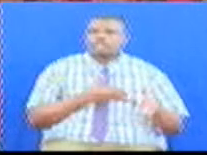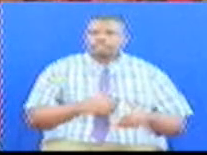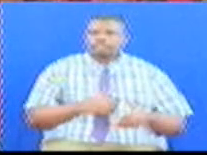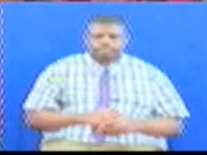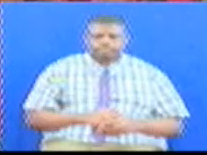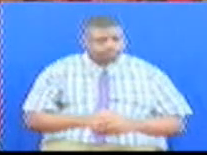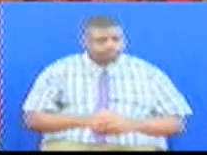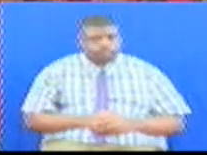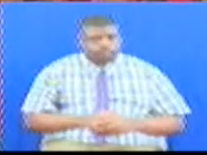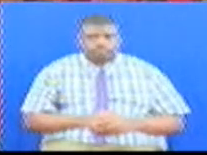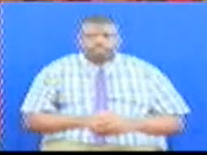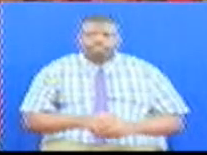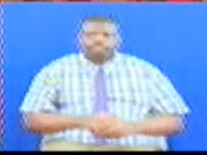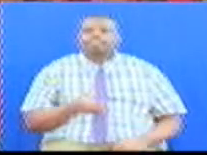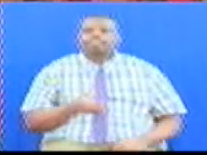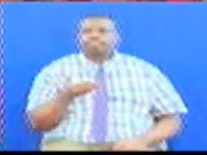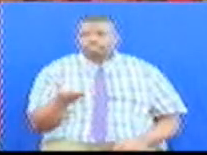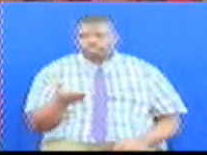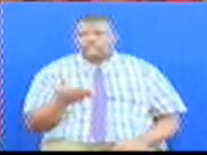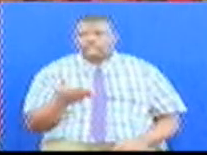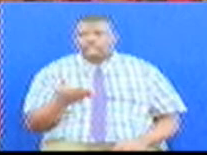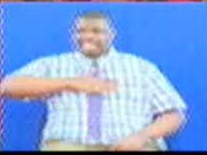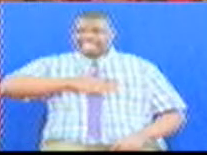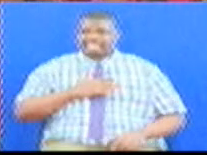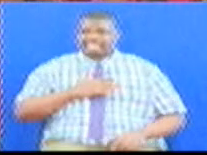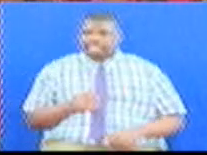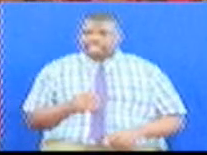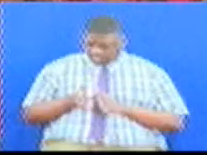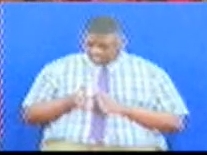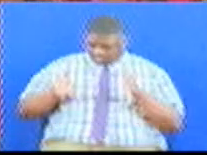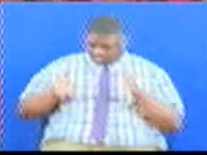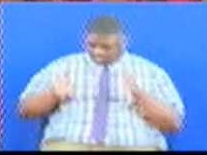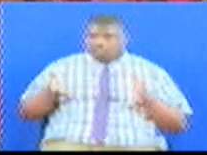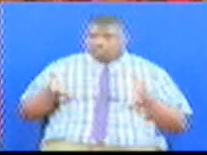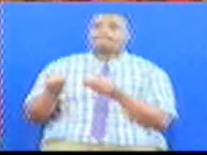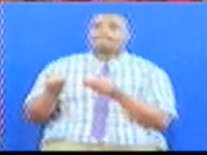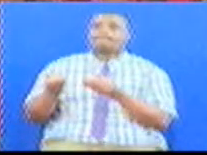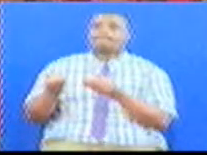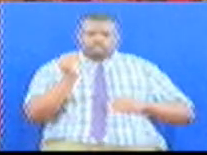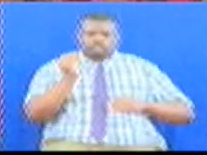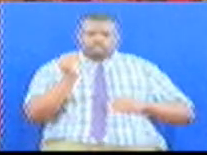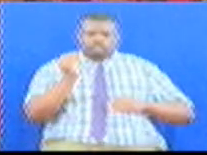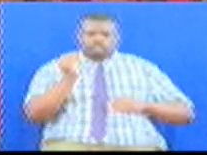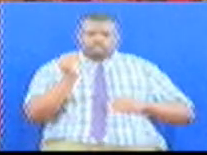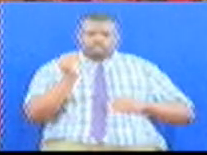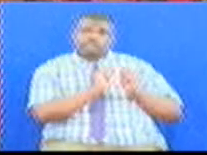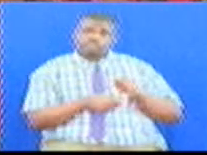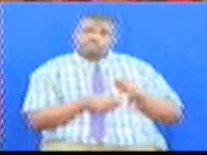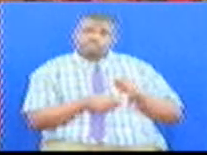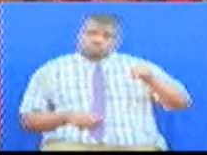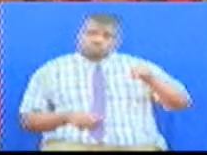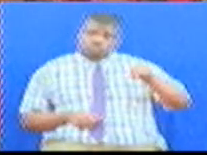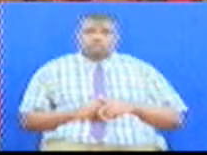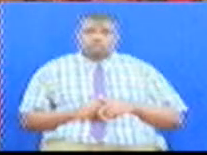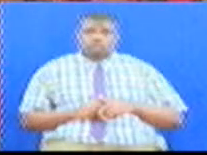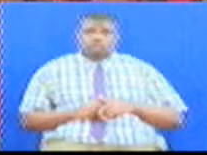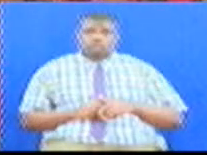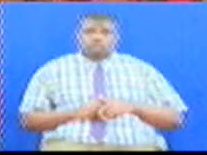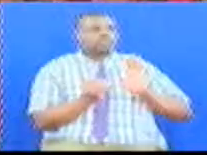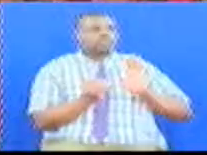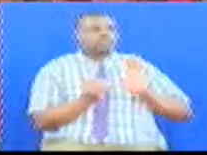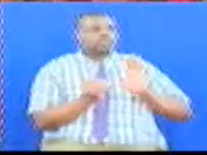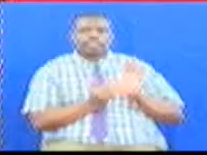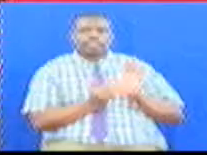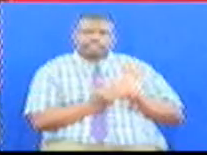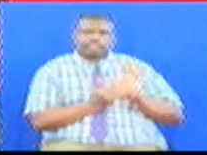Speaker, asante kwa kunipa nafasi na kuweza kuchangia katika marekebisho haya ya sheria